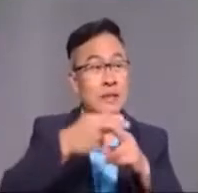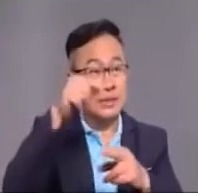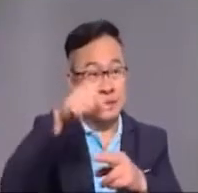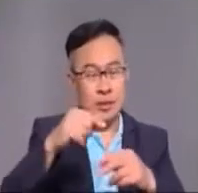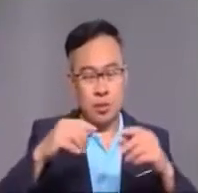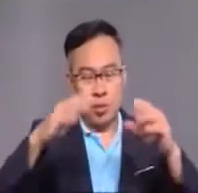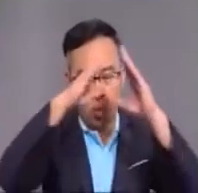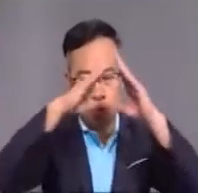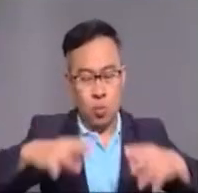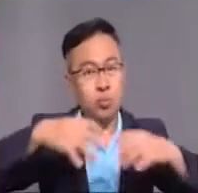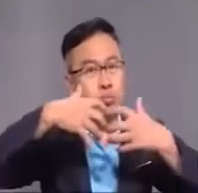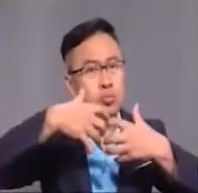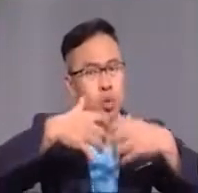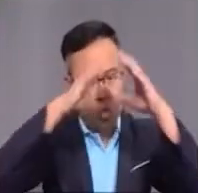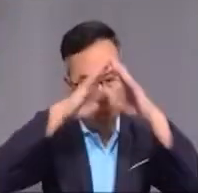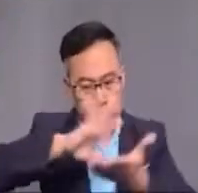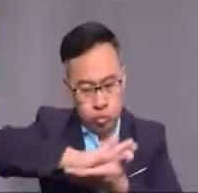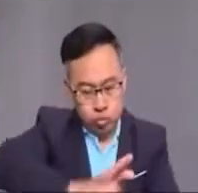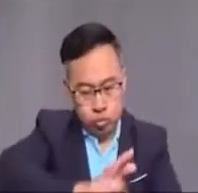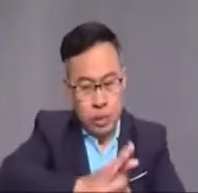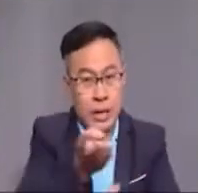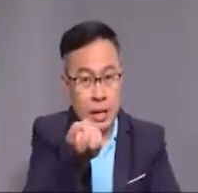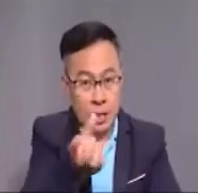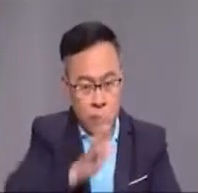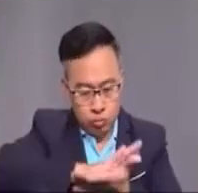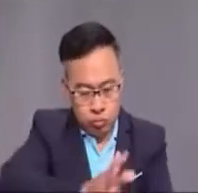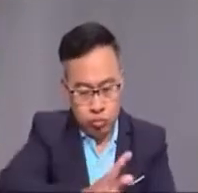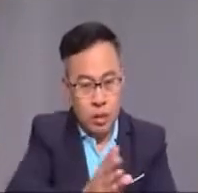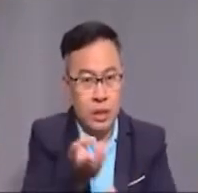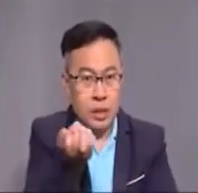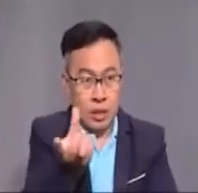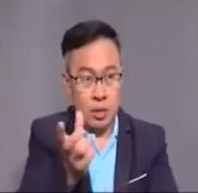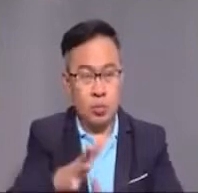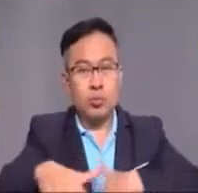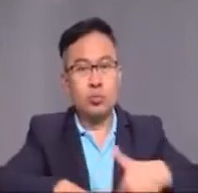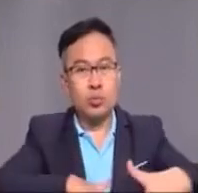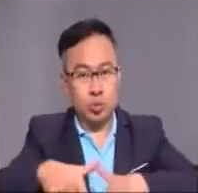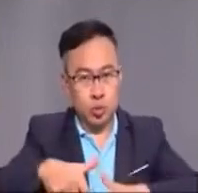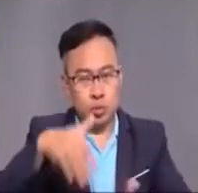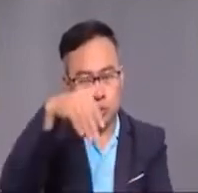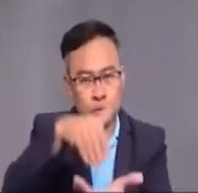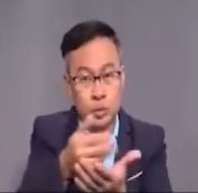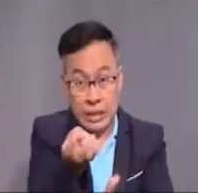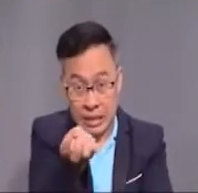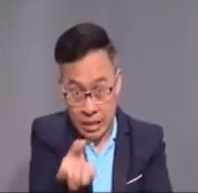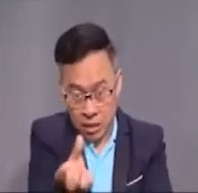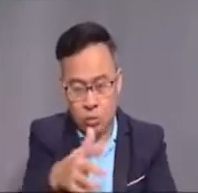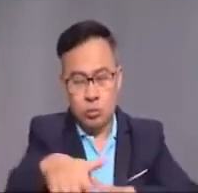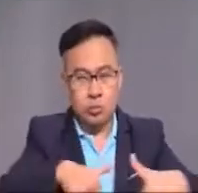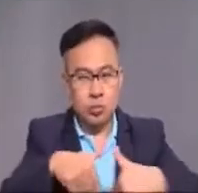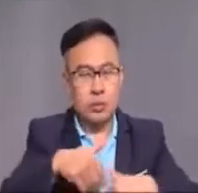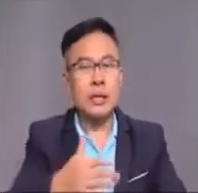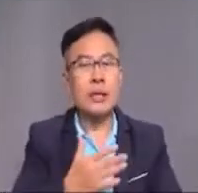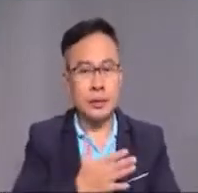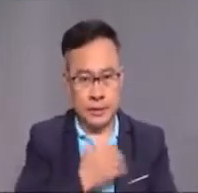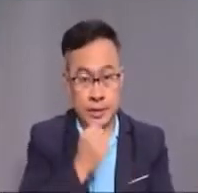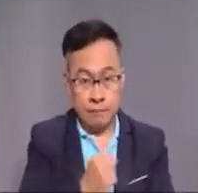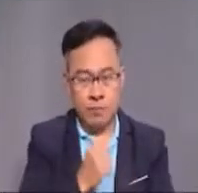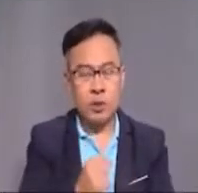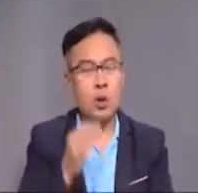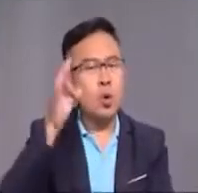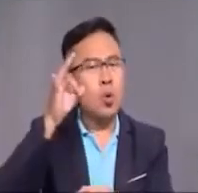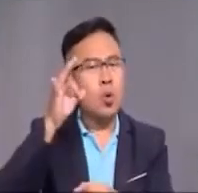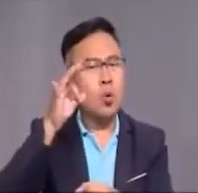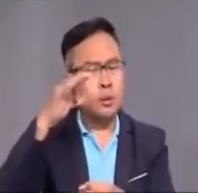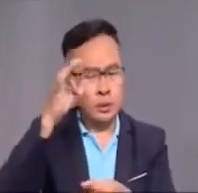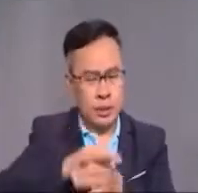ครับเป็นโรงสีที่ทางกลุ่มวิสาหกิจนะครับชุมชนศูนย์ข้าวชุมชนตำบลไร่มะขามนะครับทางทกสเนื่องจากมีโครงการ